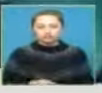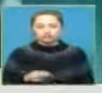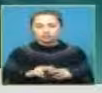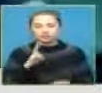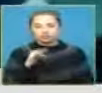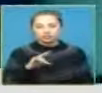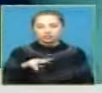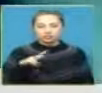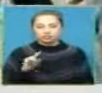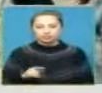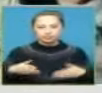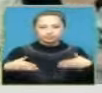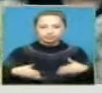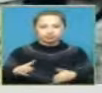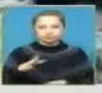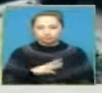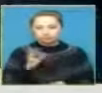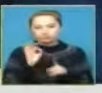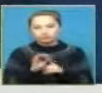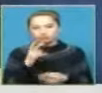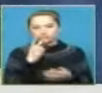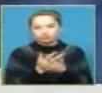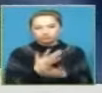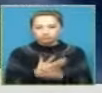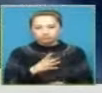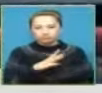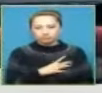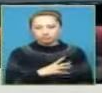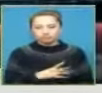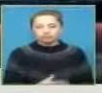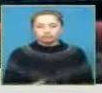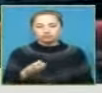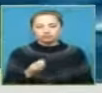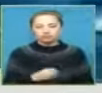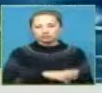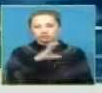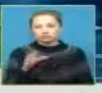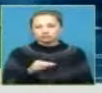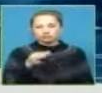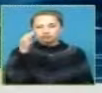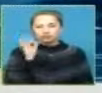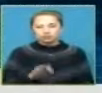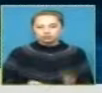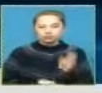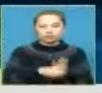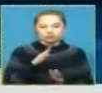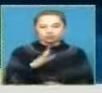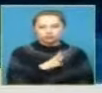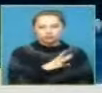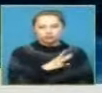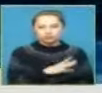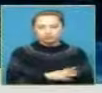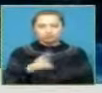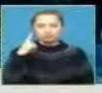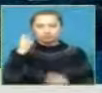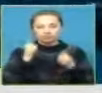Нұрлы бағыт нұсқады. Елбасының көреген саясатының арқасында талғамы биік ұлт болып қалыптастық. Ендеше